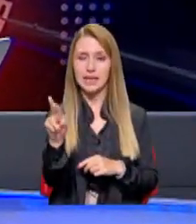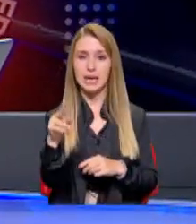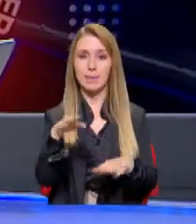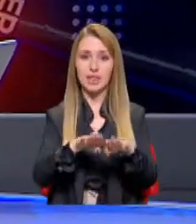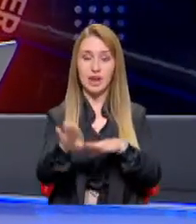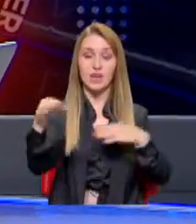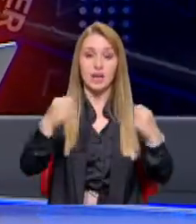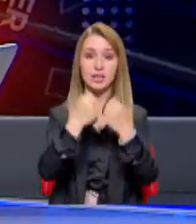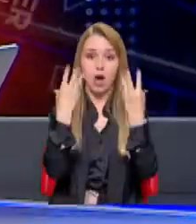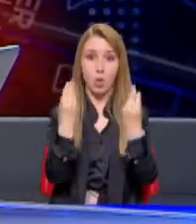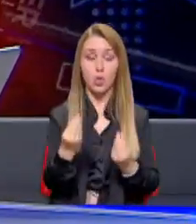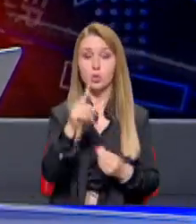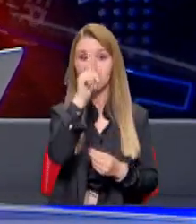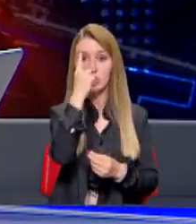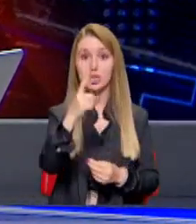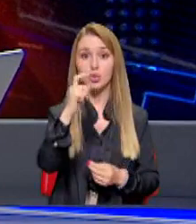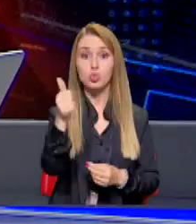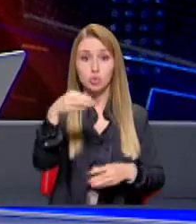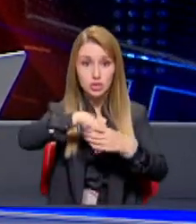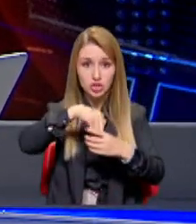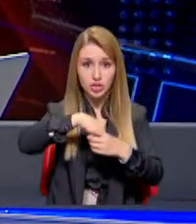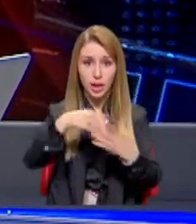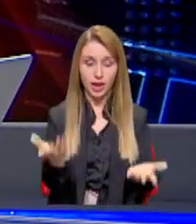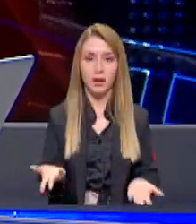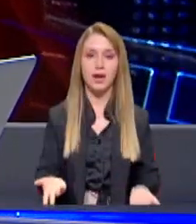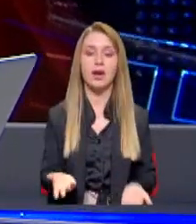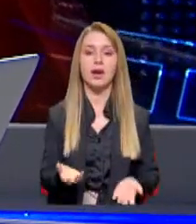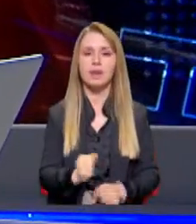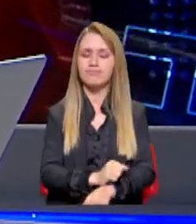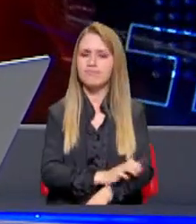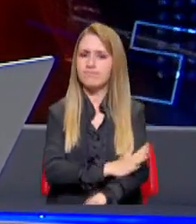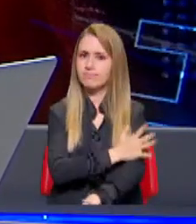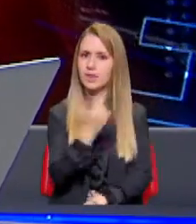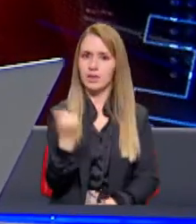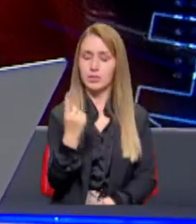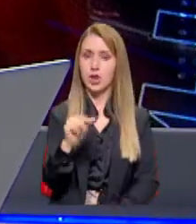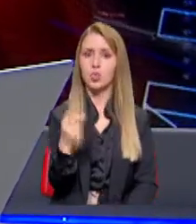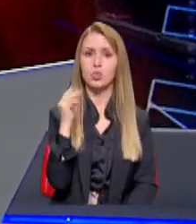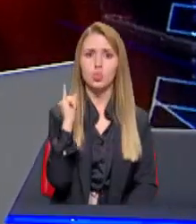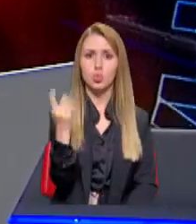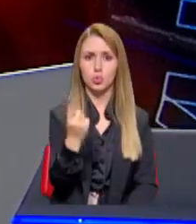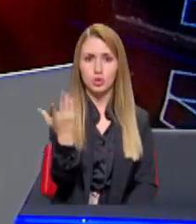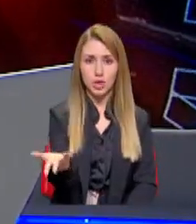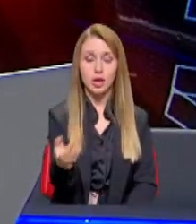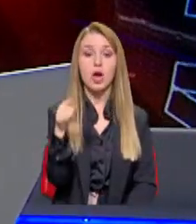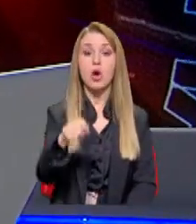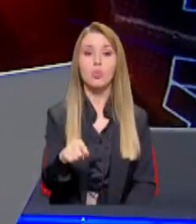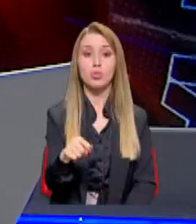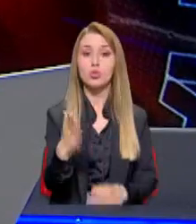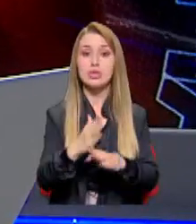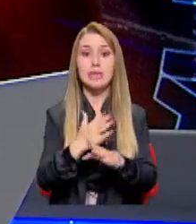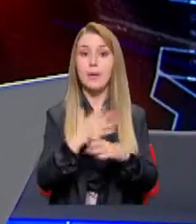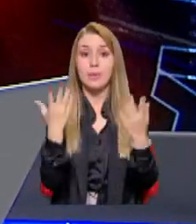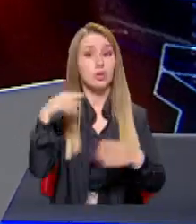trafik kazası meydana gelmiş Sadece 9 günde Yani tüyler ürperten bir rakam korkunç bir rakam acaba bunun